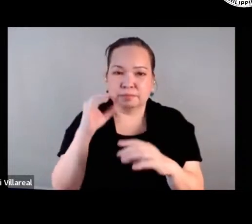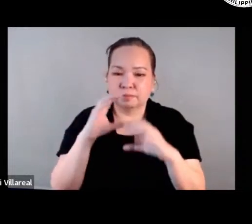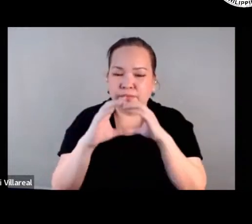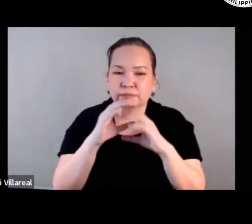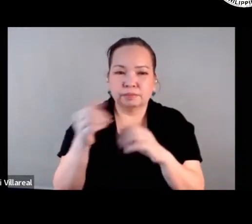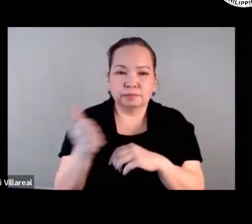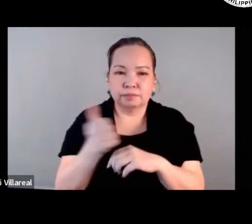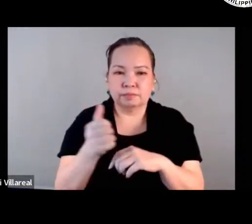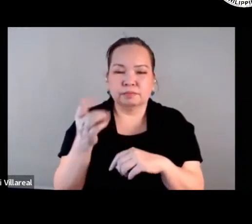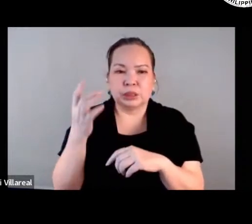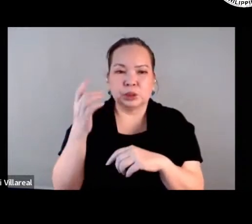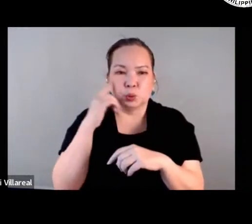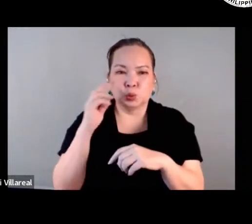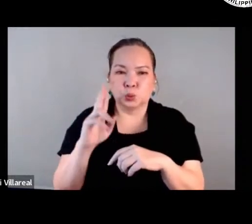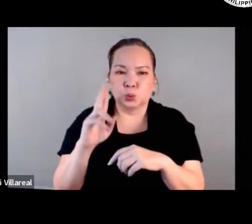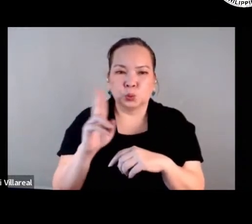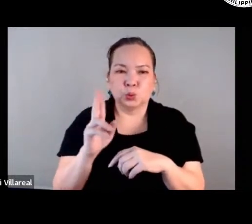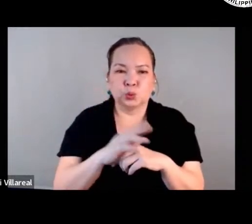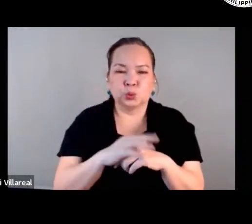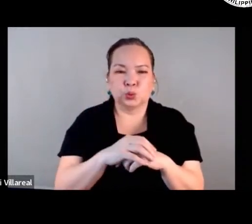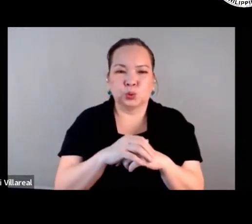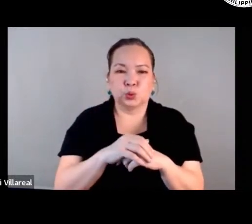ang mangyari po dito ay